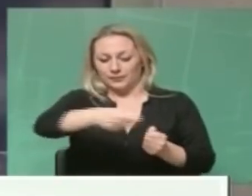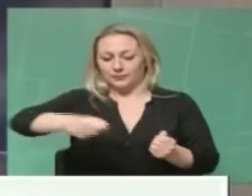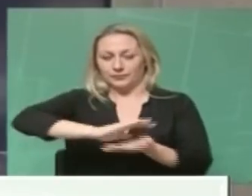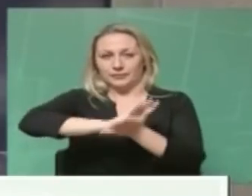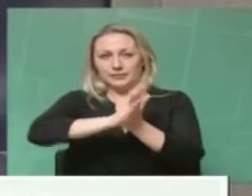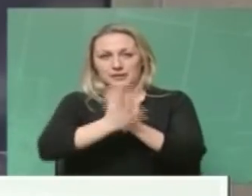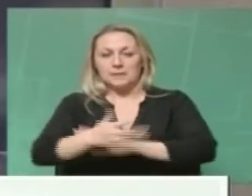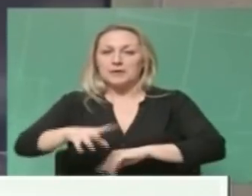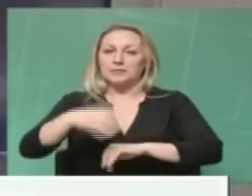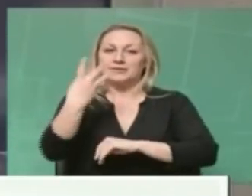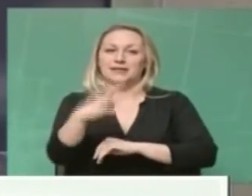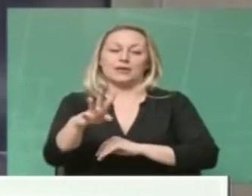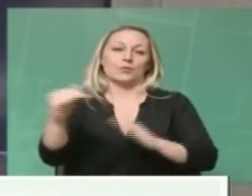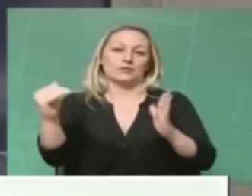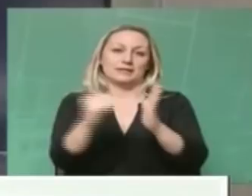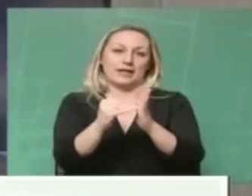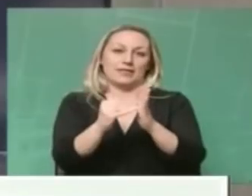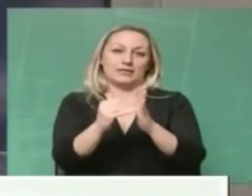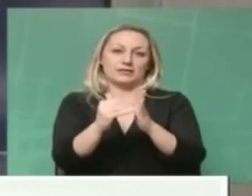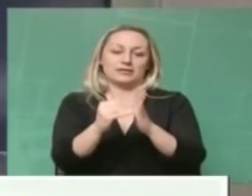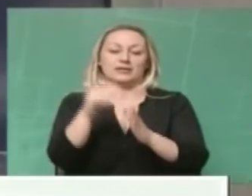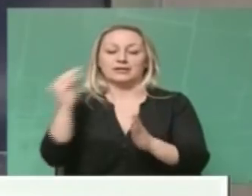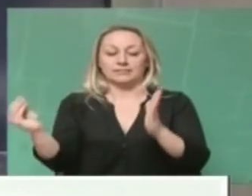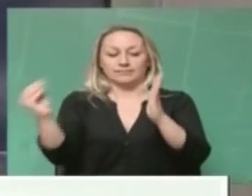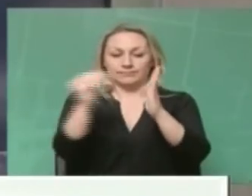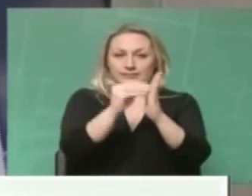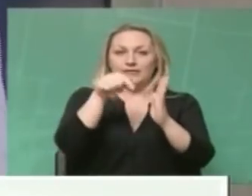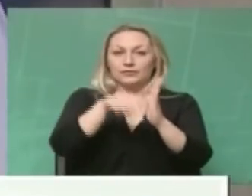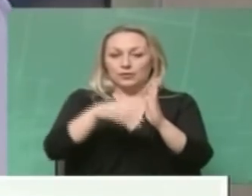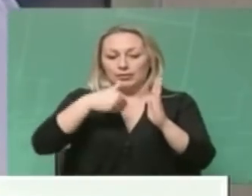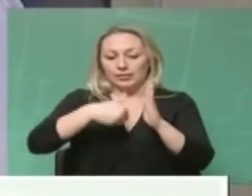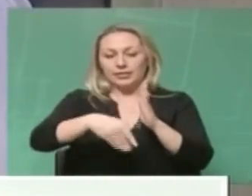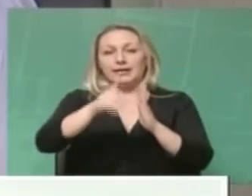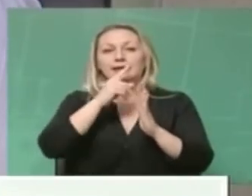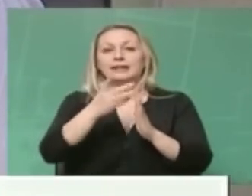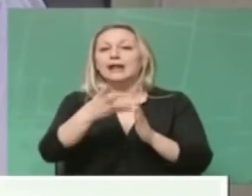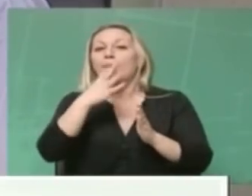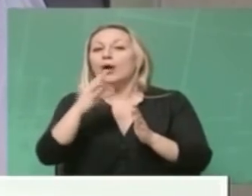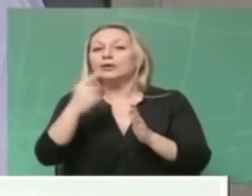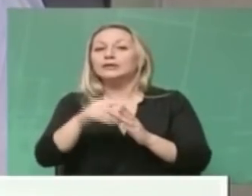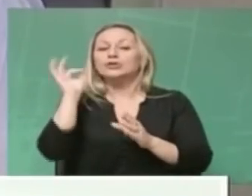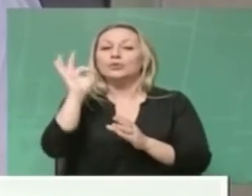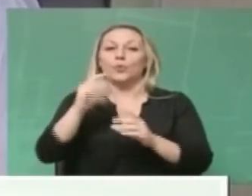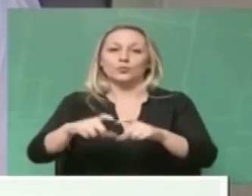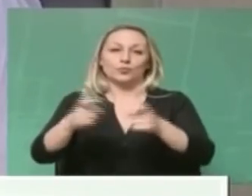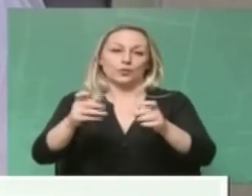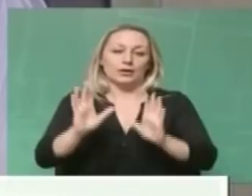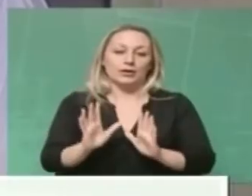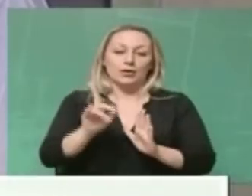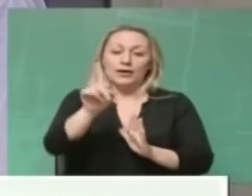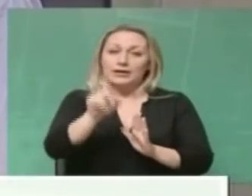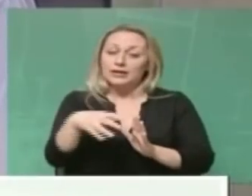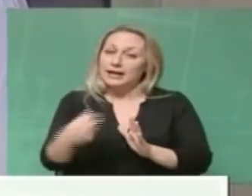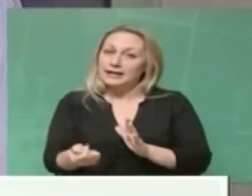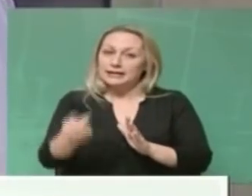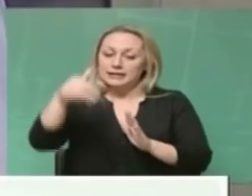300.000 η ένδειξη, είναι μία απαλωτρίωση η οποία πρόκειται να γίνει και γράφει στην αιτιολογία για σχολείο. Ενδεχομένως να είναι κι άλλες,